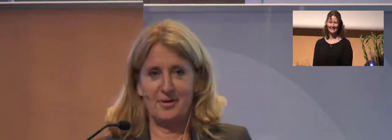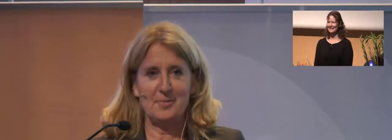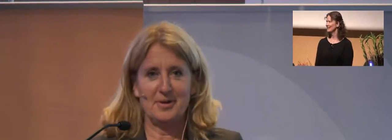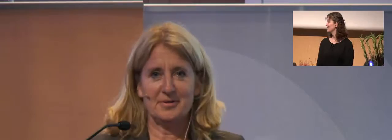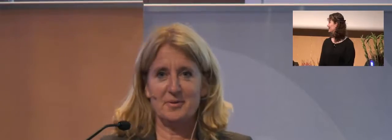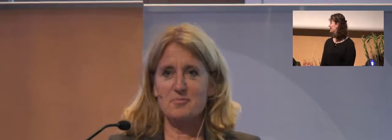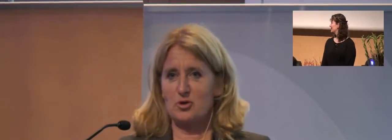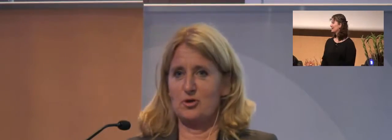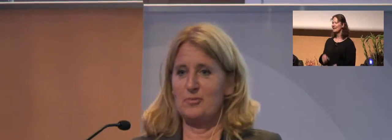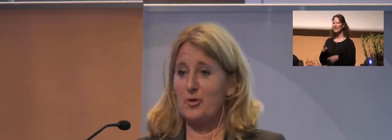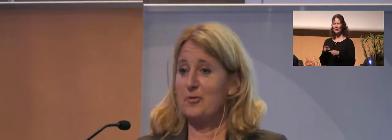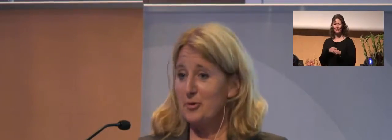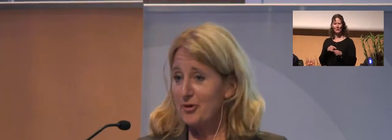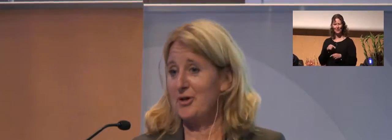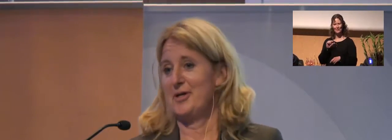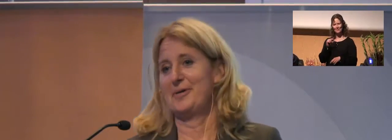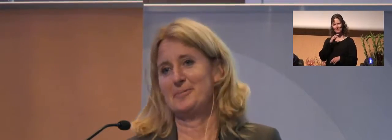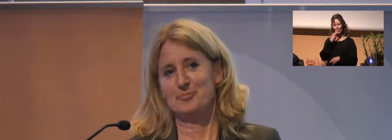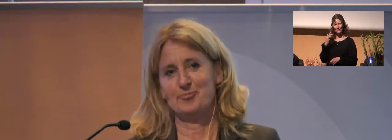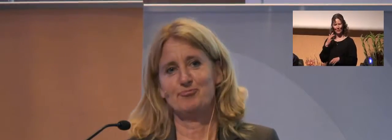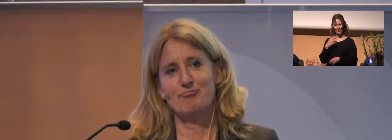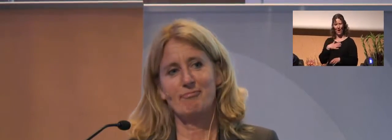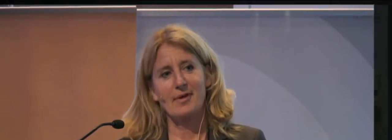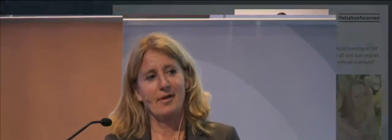Nå begynner det å bli ganske morsomt å holde foredrag.